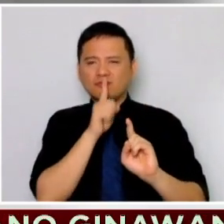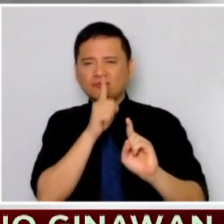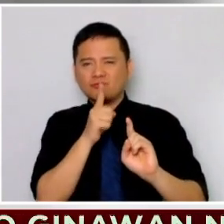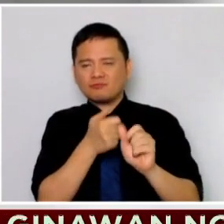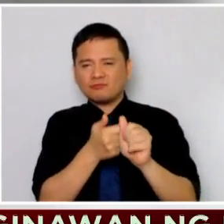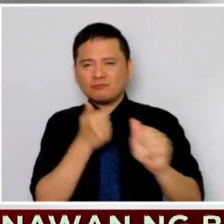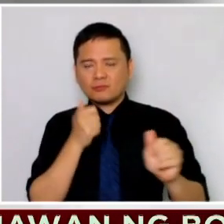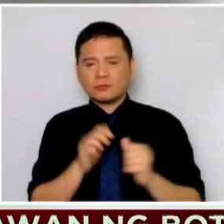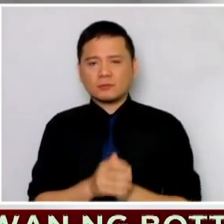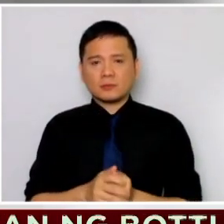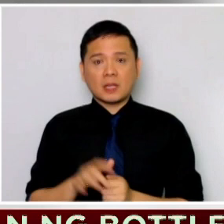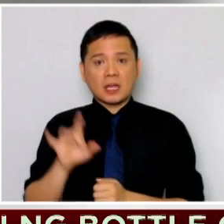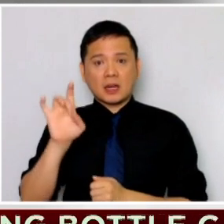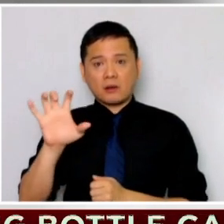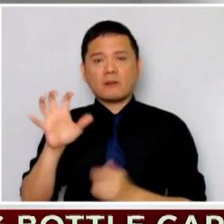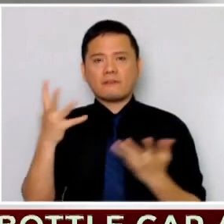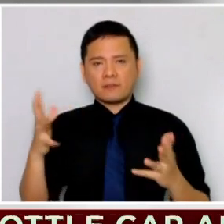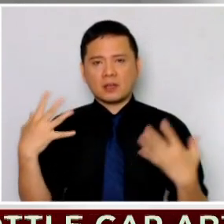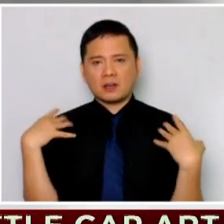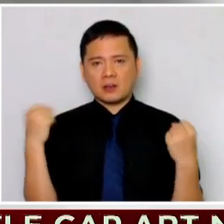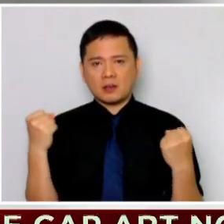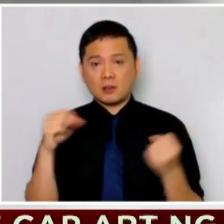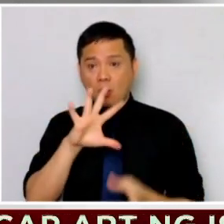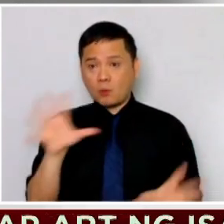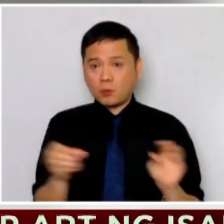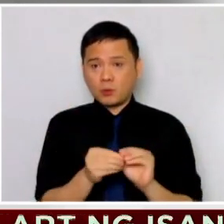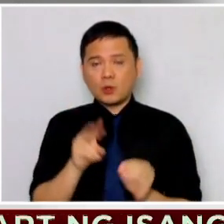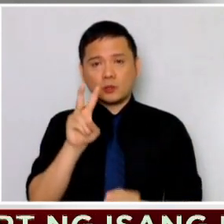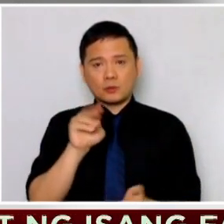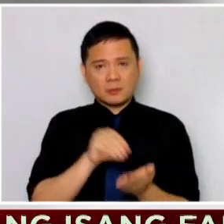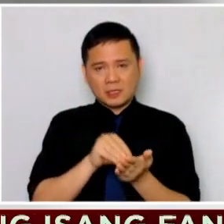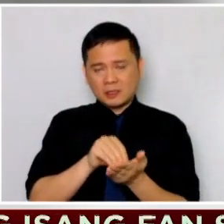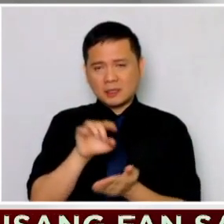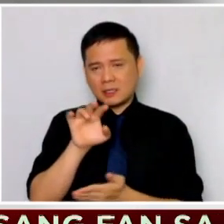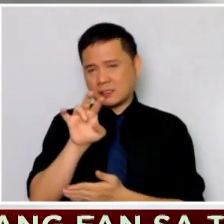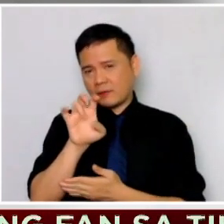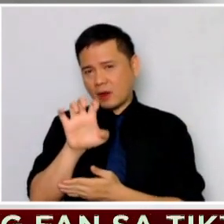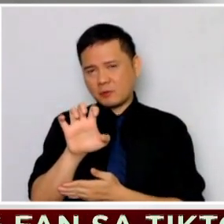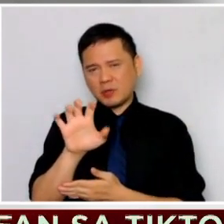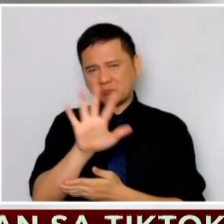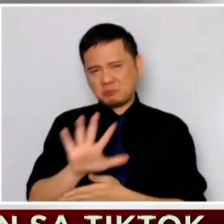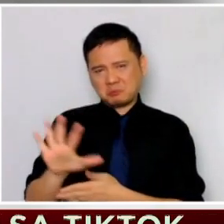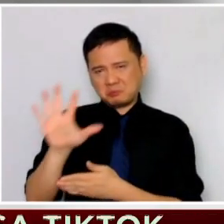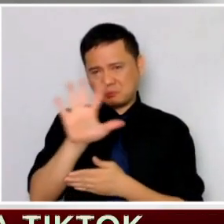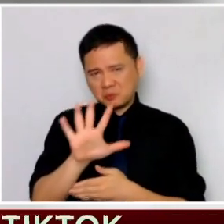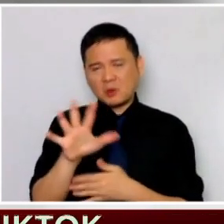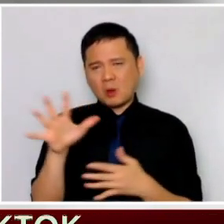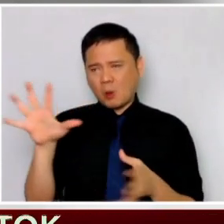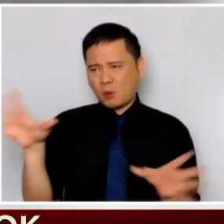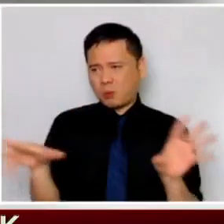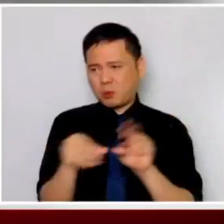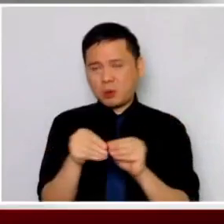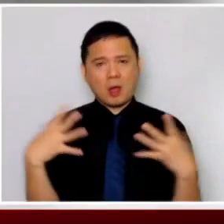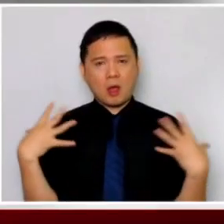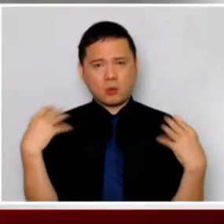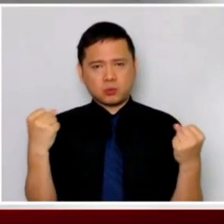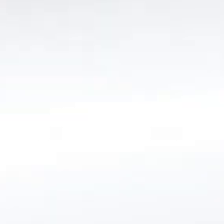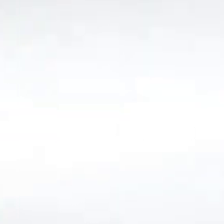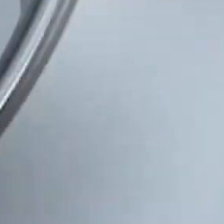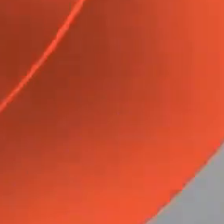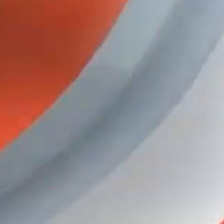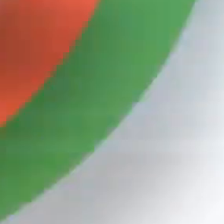ang naka-recover para sa higit na 2,773,000 na total recoveries.